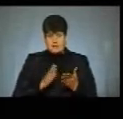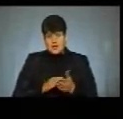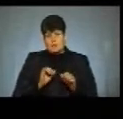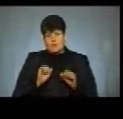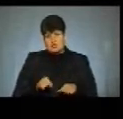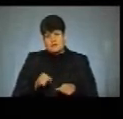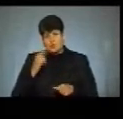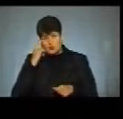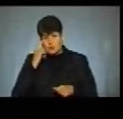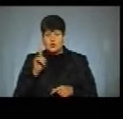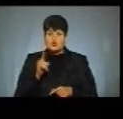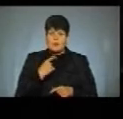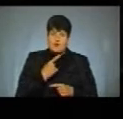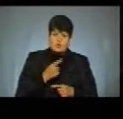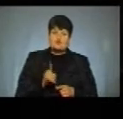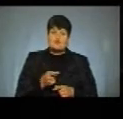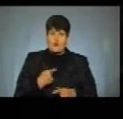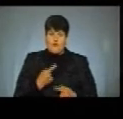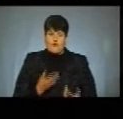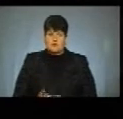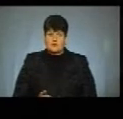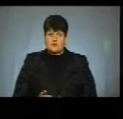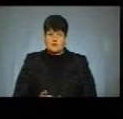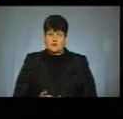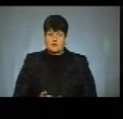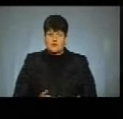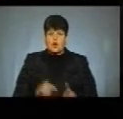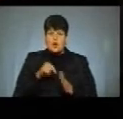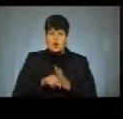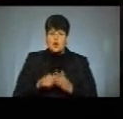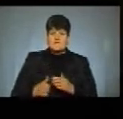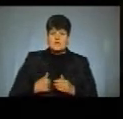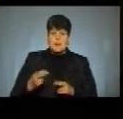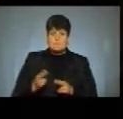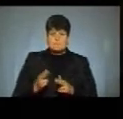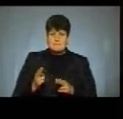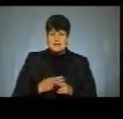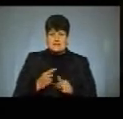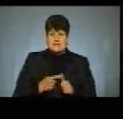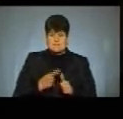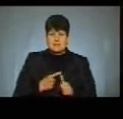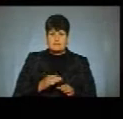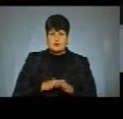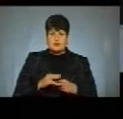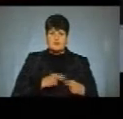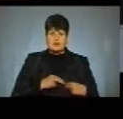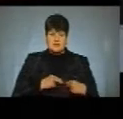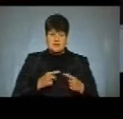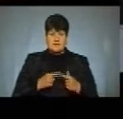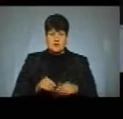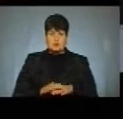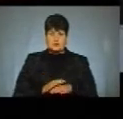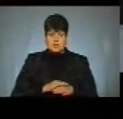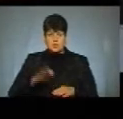над тим, що ми говоримо, чого ми це говоримо. Роль військового без імені виконує працівник відділу гуманітарної освіти та